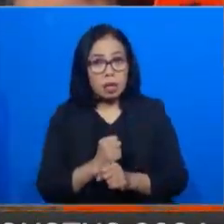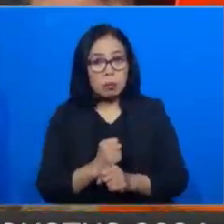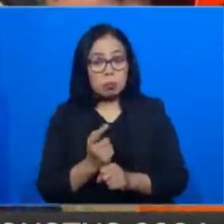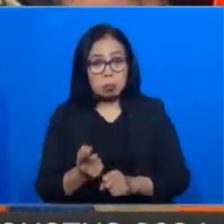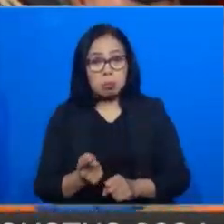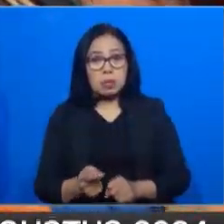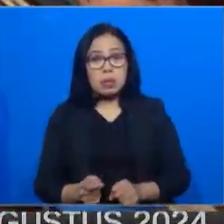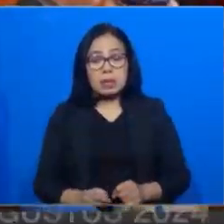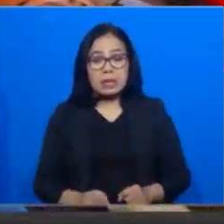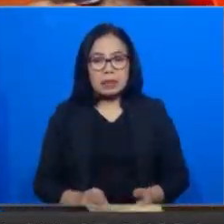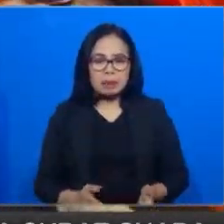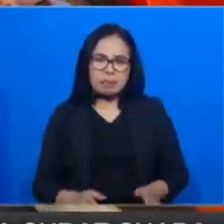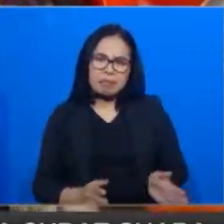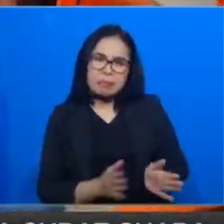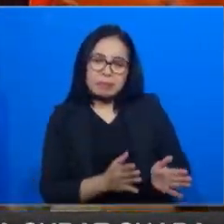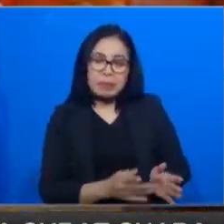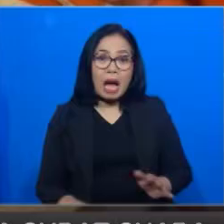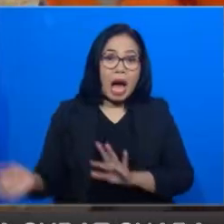Jawa.